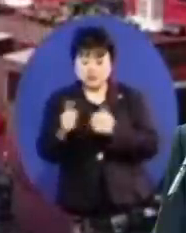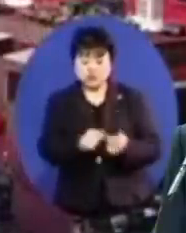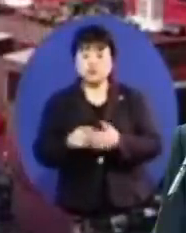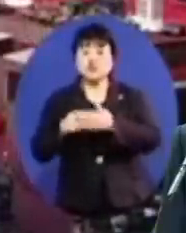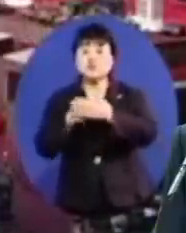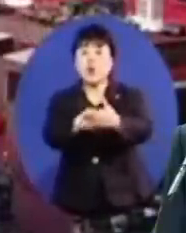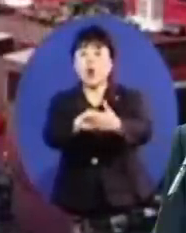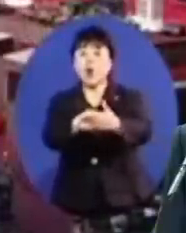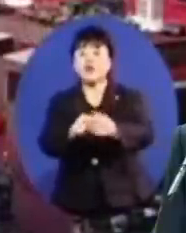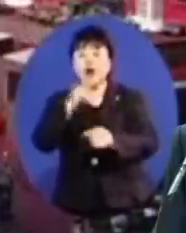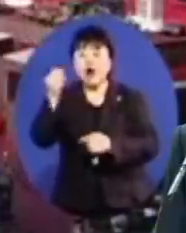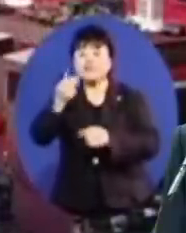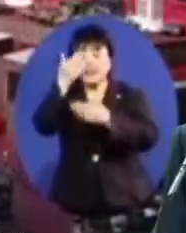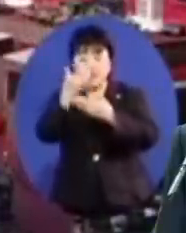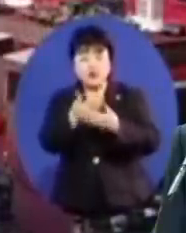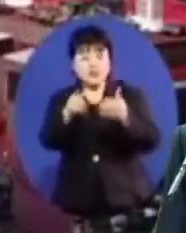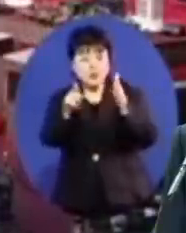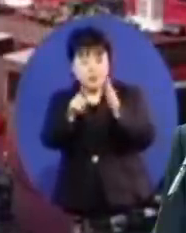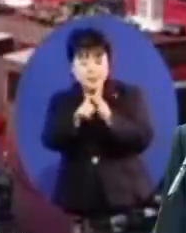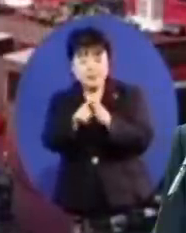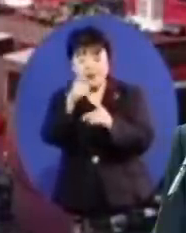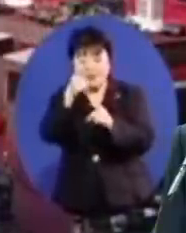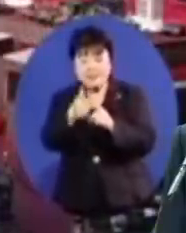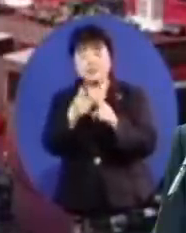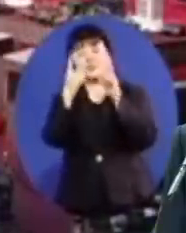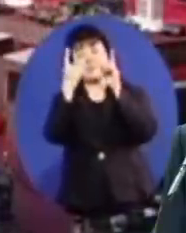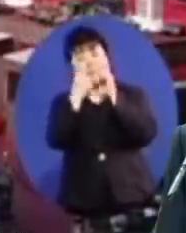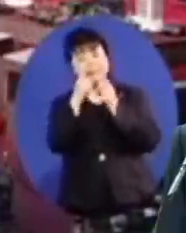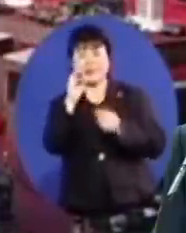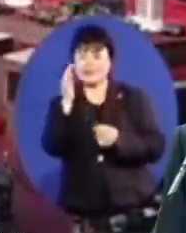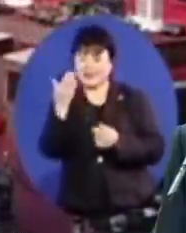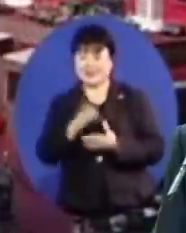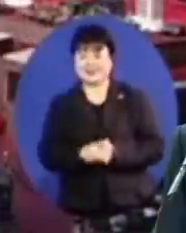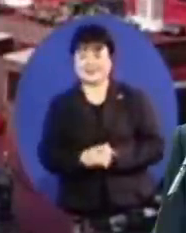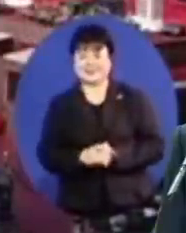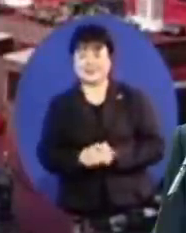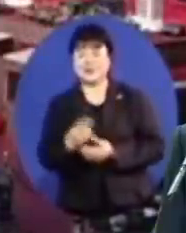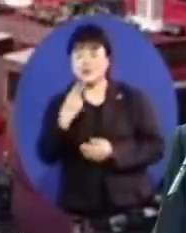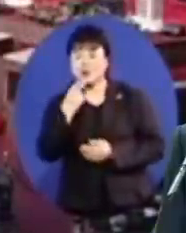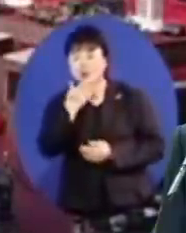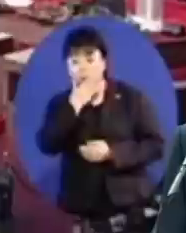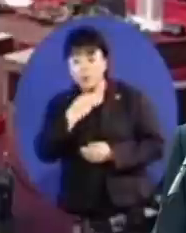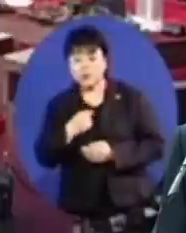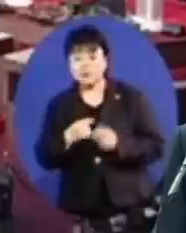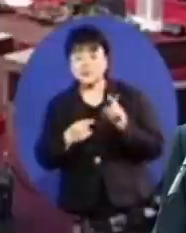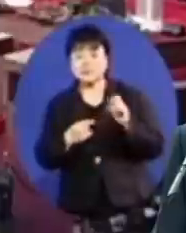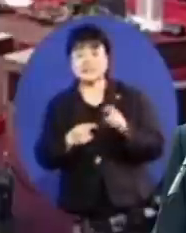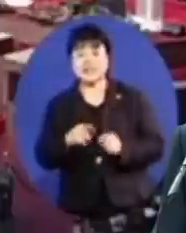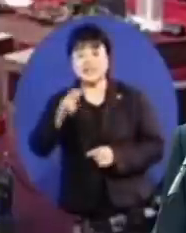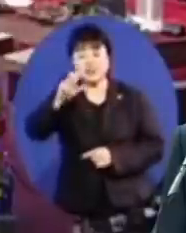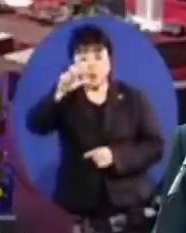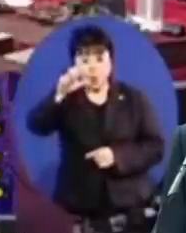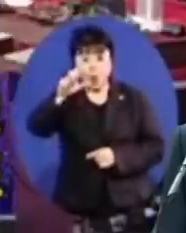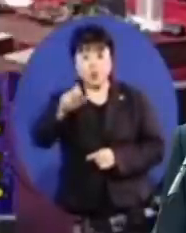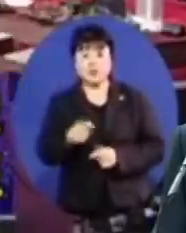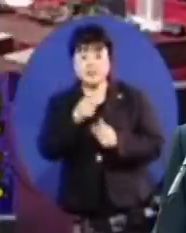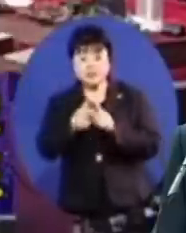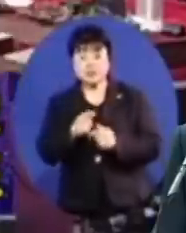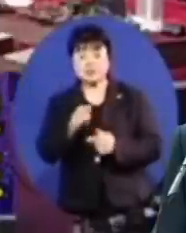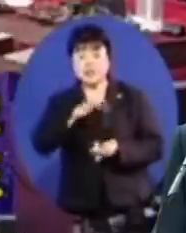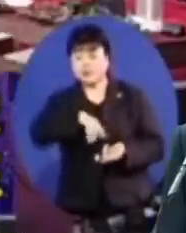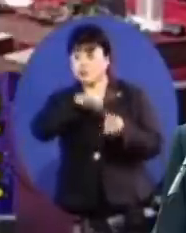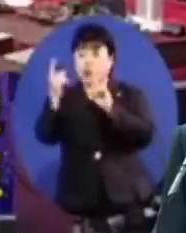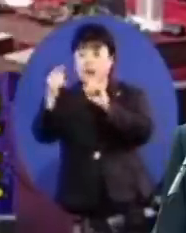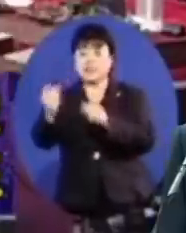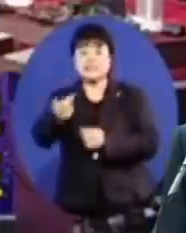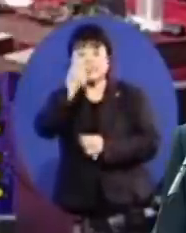극복하고 영생을 얻기 위하여 우리는 예수를 만나야 되는 것입니다. 요한복음 11장 25절로 26절에 예수께서 이르시되 나는